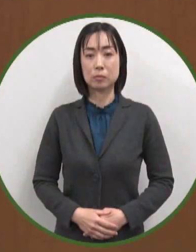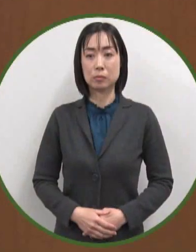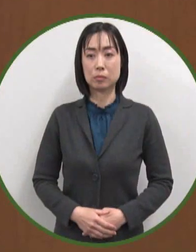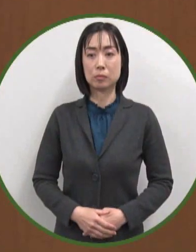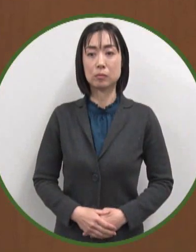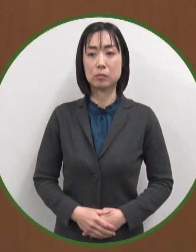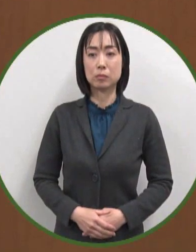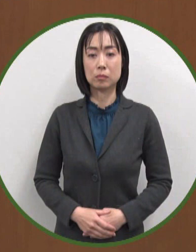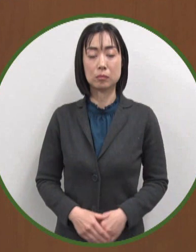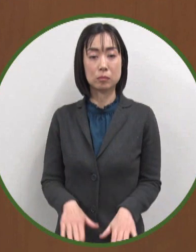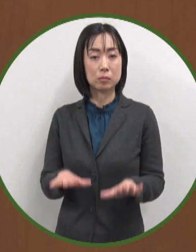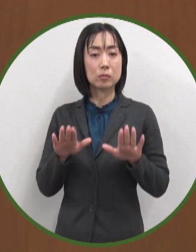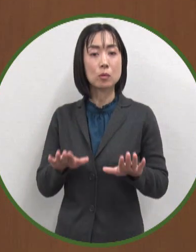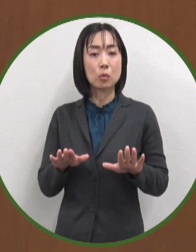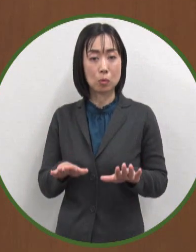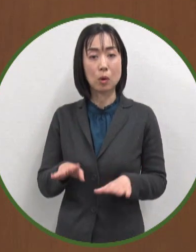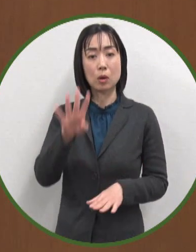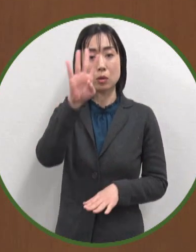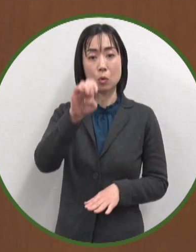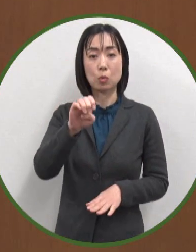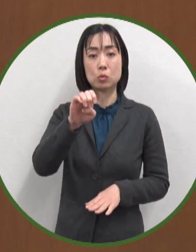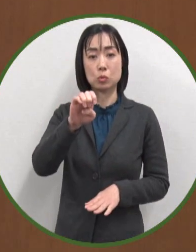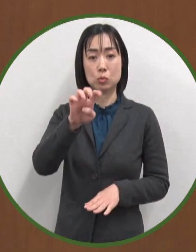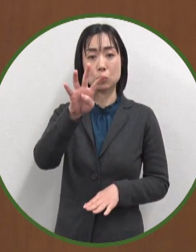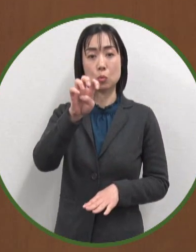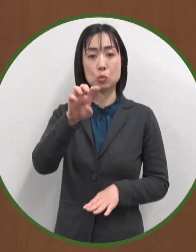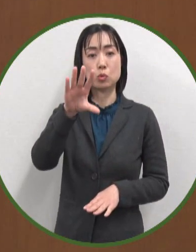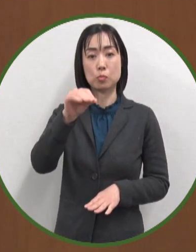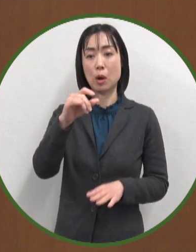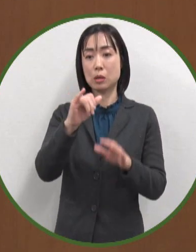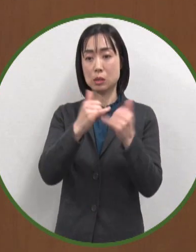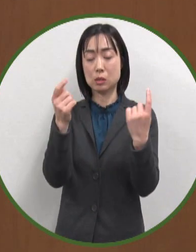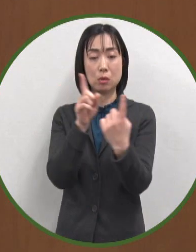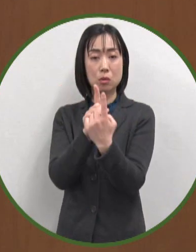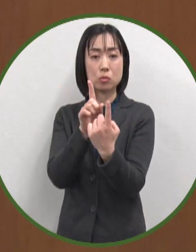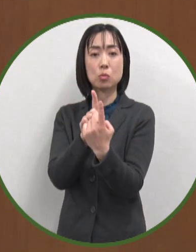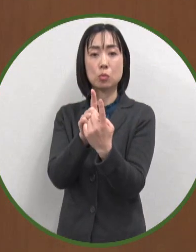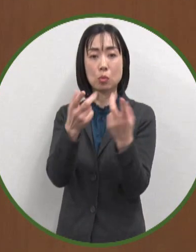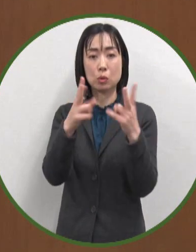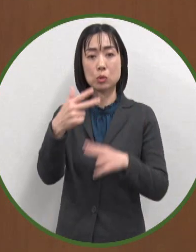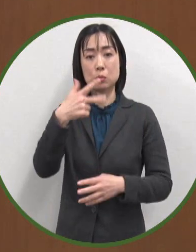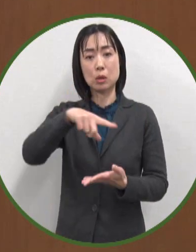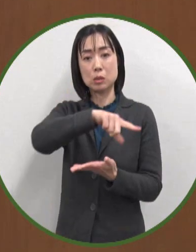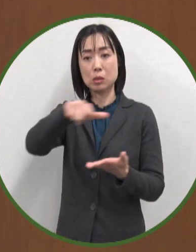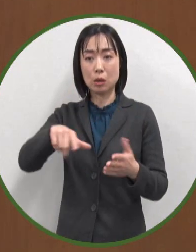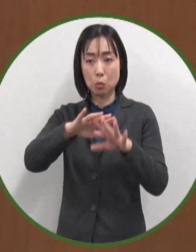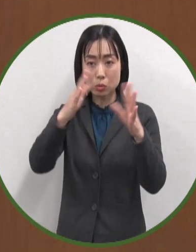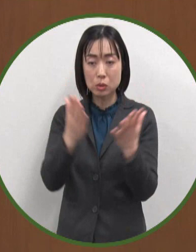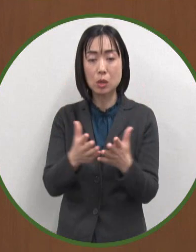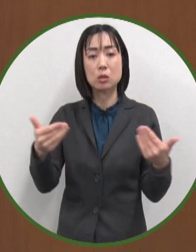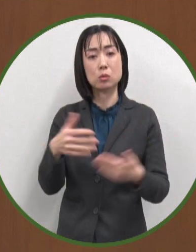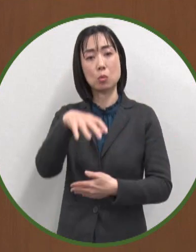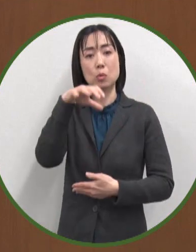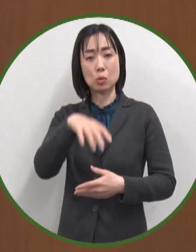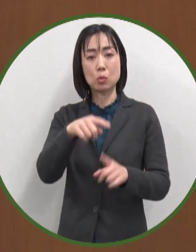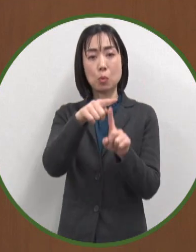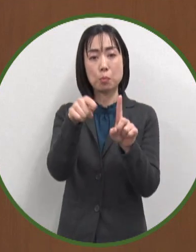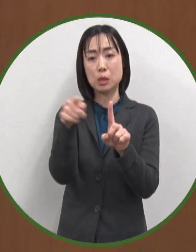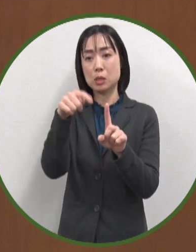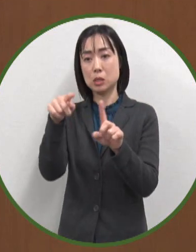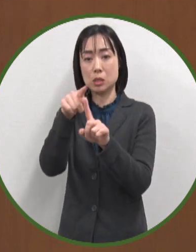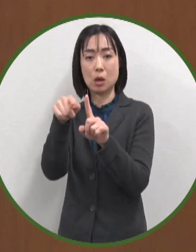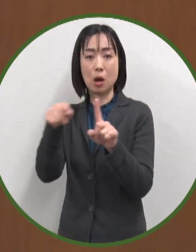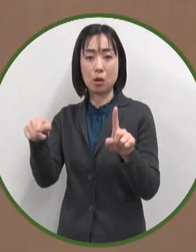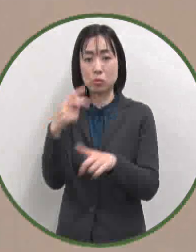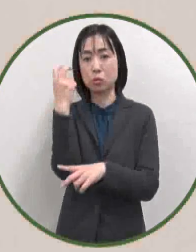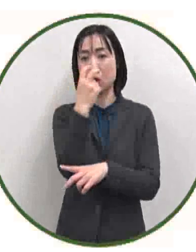それでは本日は40万人対象とする広島市内全事業所 PCR 集中実施についてご説明